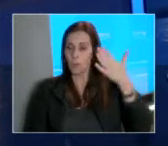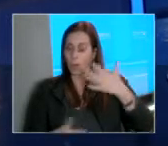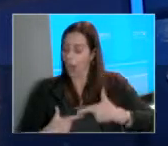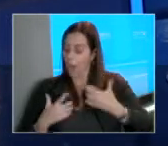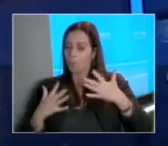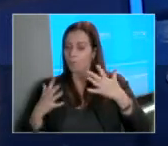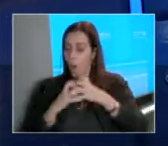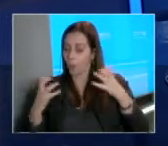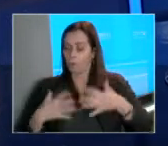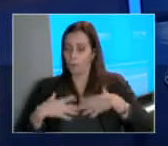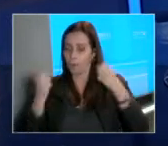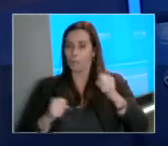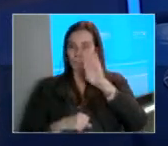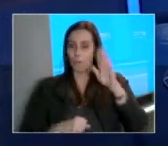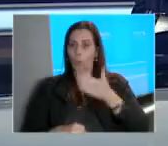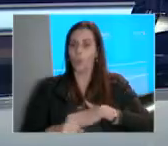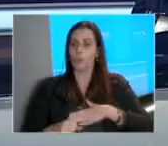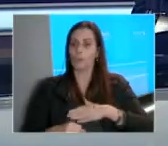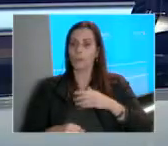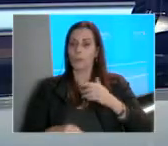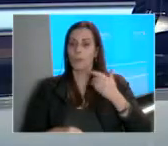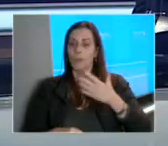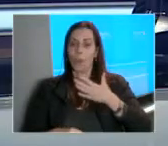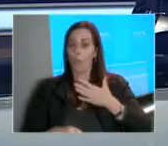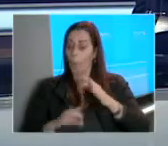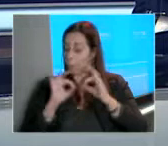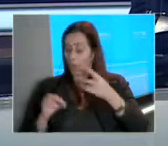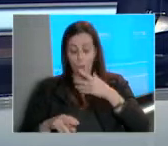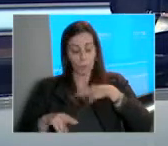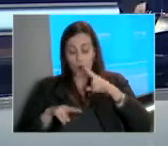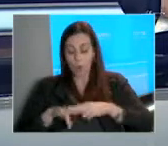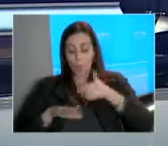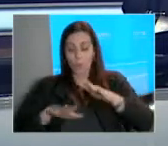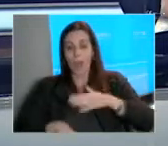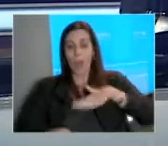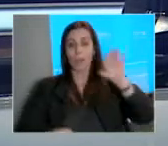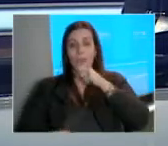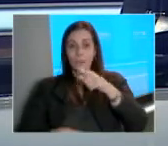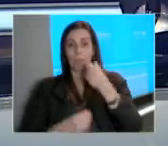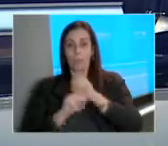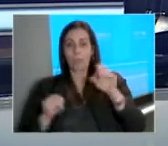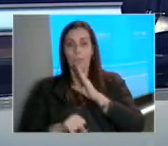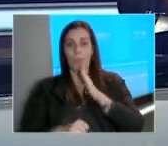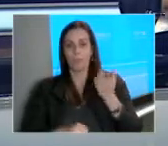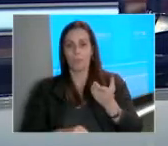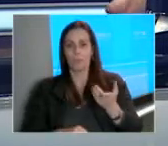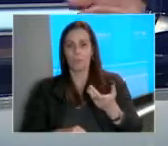חיים ארוכים, ייבדל לחיים ארוכים. איך הוא אמר שהוא מתכוון לרוץ לנצח אתמול? הוא פתח והוא אמר שהוא מתכוון לשרת אותה לעשות. זה אין שום בעיה, זו דמוקרטיה. סלבינו את תקופת הכהונה,